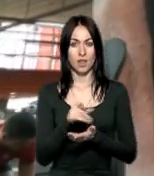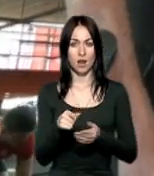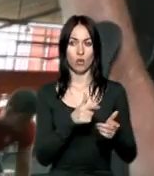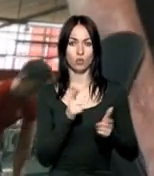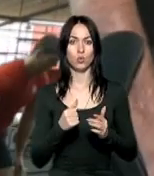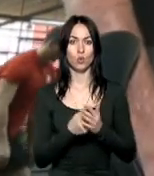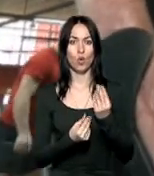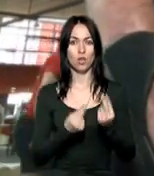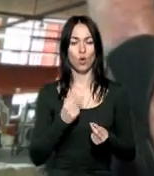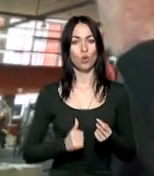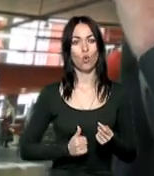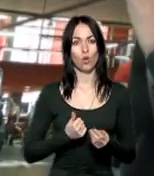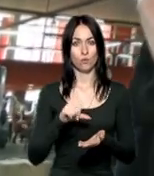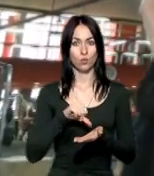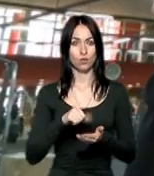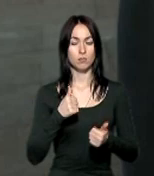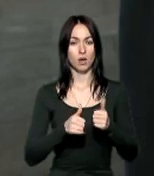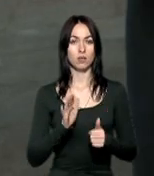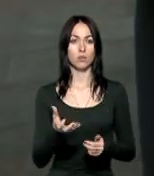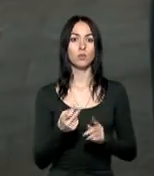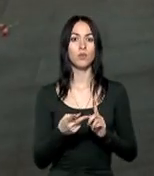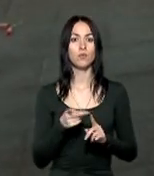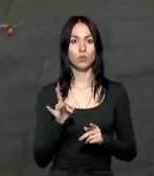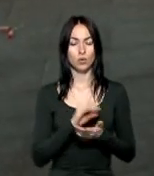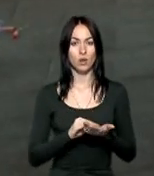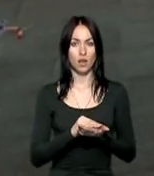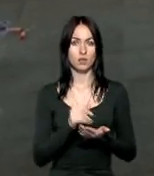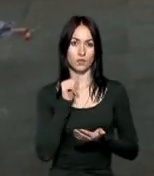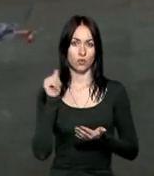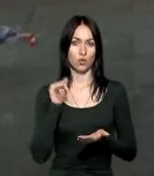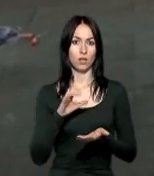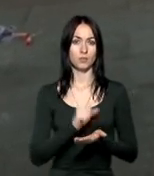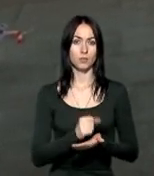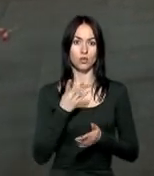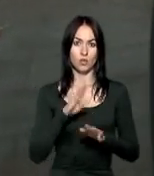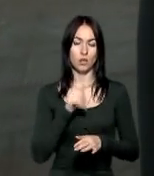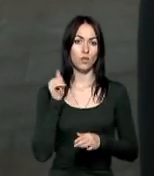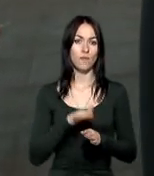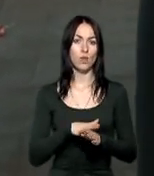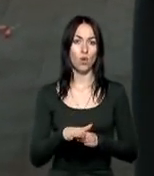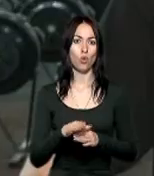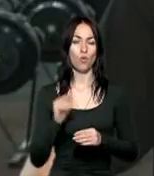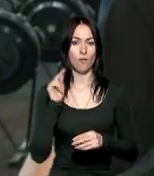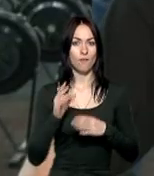ігор героїв. Участь у змаганнях братиме вдруге. Торік посів четверте місце, тоді виконував вправи на візку.